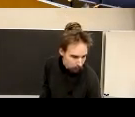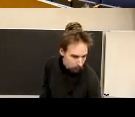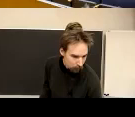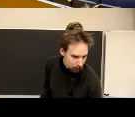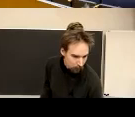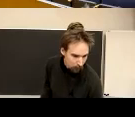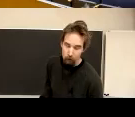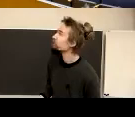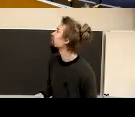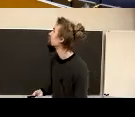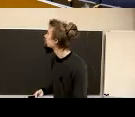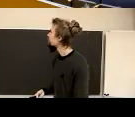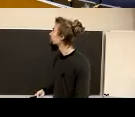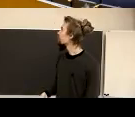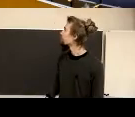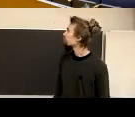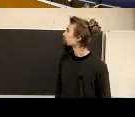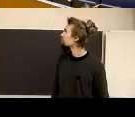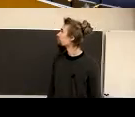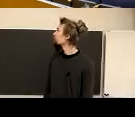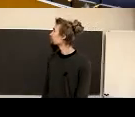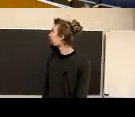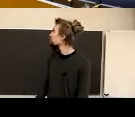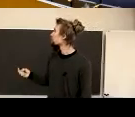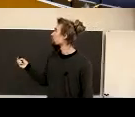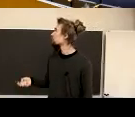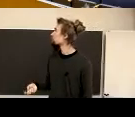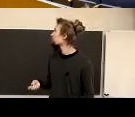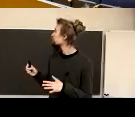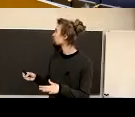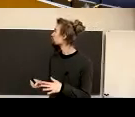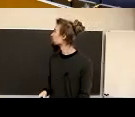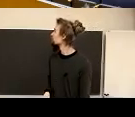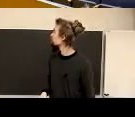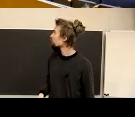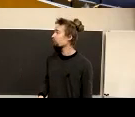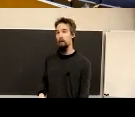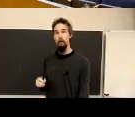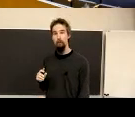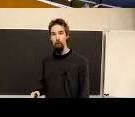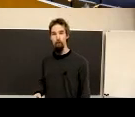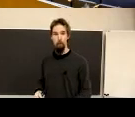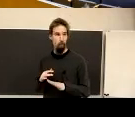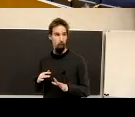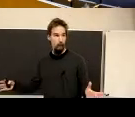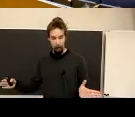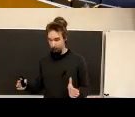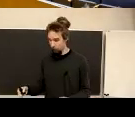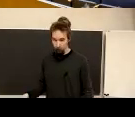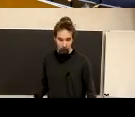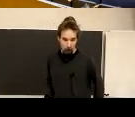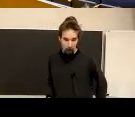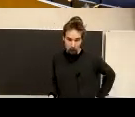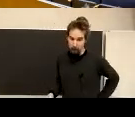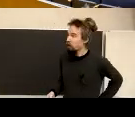Sitten käsittelen lyhyesti itseyttä. Tämä, kuten arvoton tai monimutkaisia filosofisia kysymyksiä, en pysty mitenkään niin